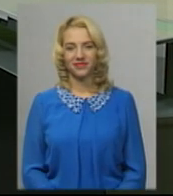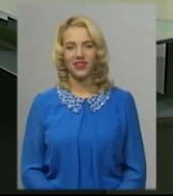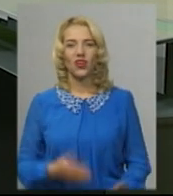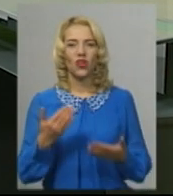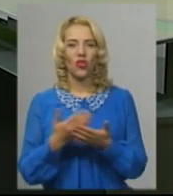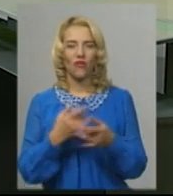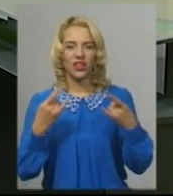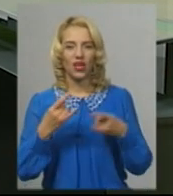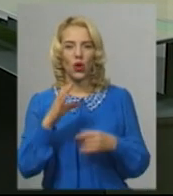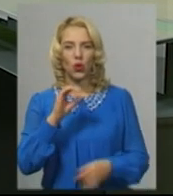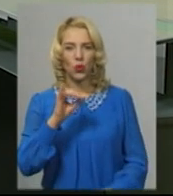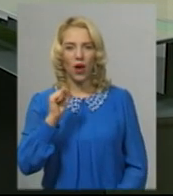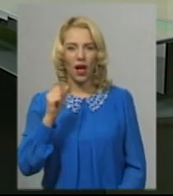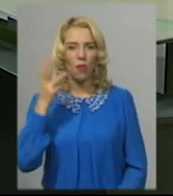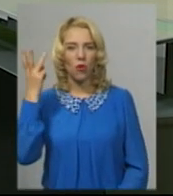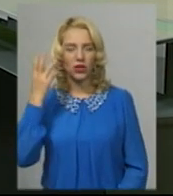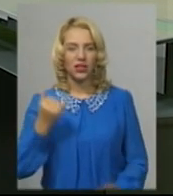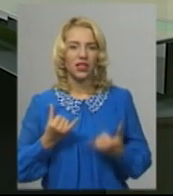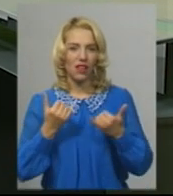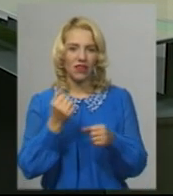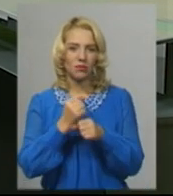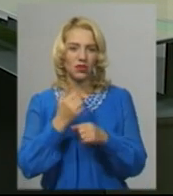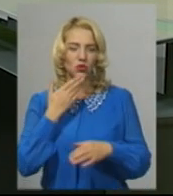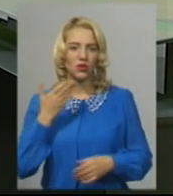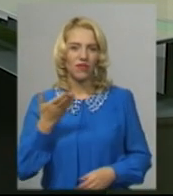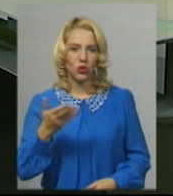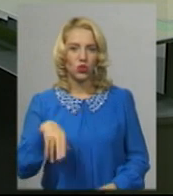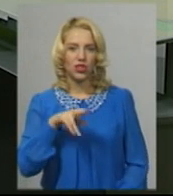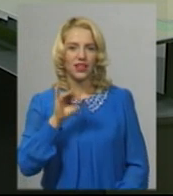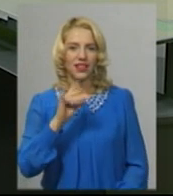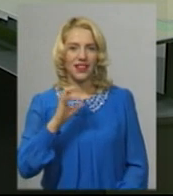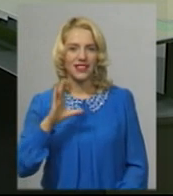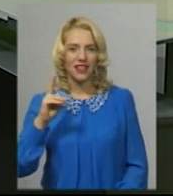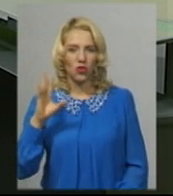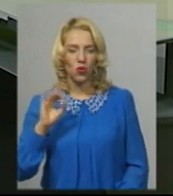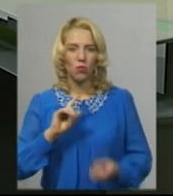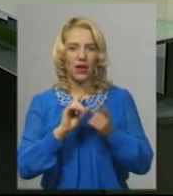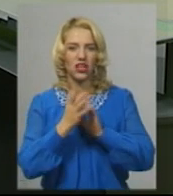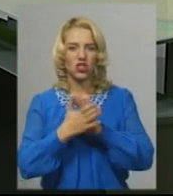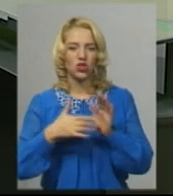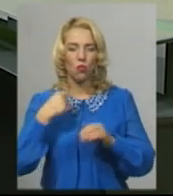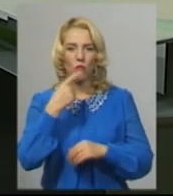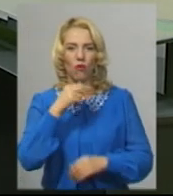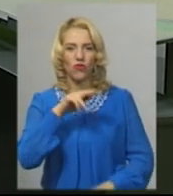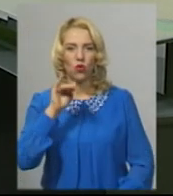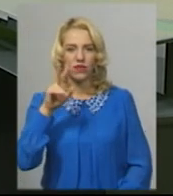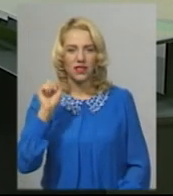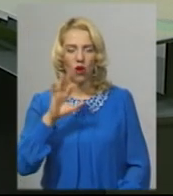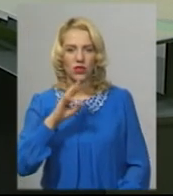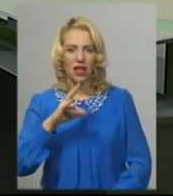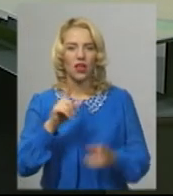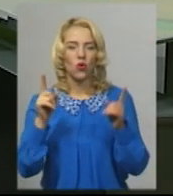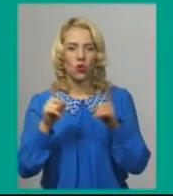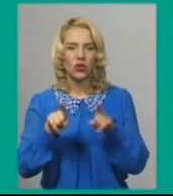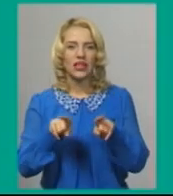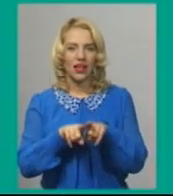Новини в ефірі «ЮА Поділля». У студії для вас працюють ведуча Дарина Денисенко, переклад на жестову мову Оксана Фіновська. Далі коротко про такі теми.